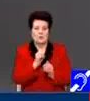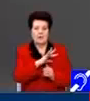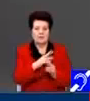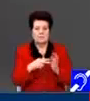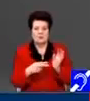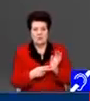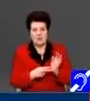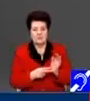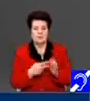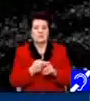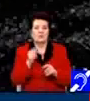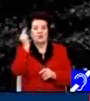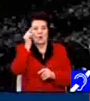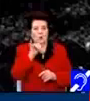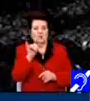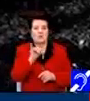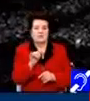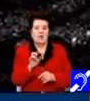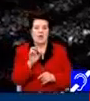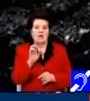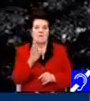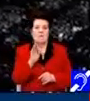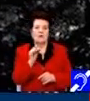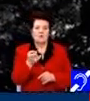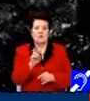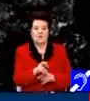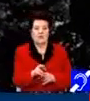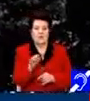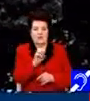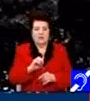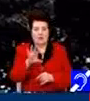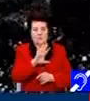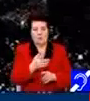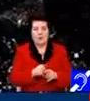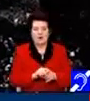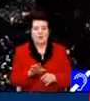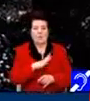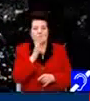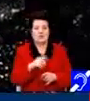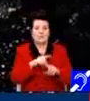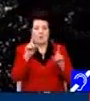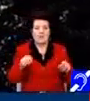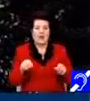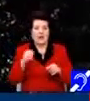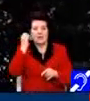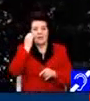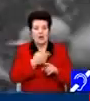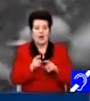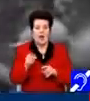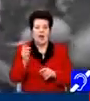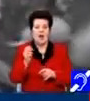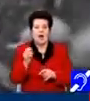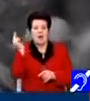1914-1917, Dimitrie Bogos a absolvit Universitatea din Varșovia cu teza Statele Unite ale Europei. Numele lui a fost trecut pe o placă din marmură ca absolvent